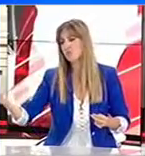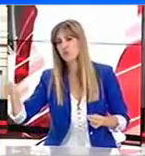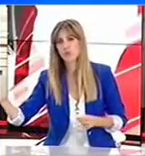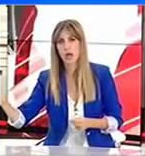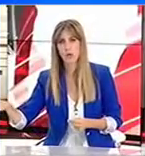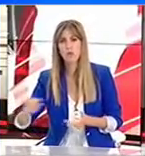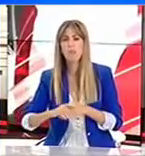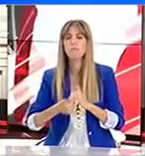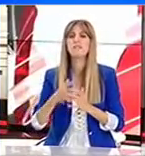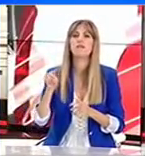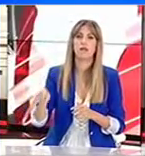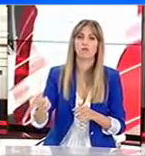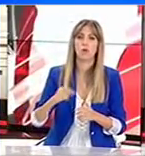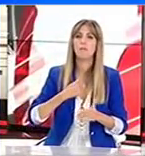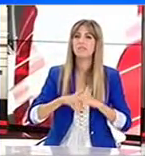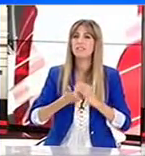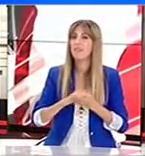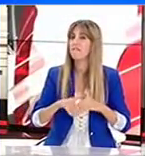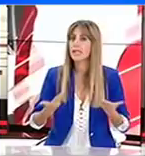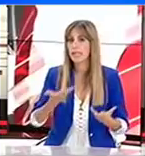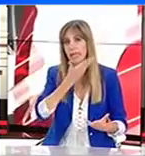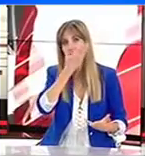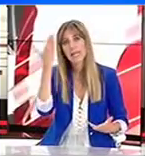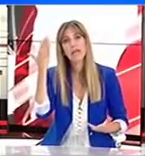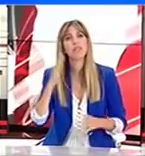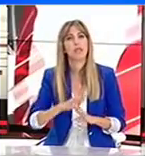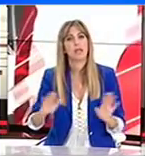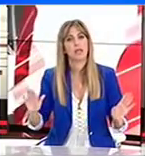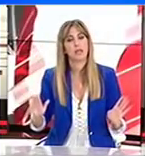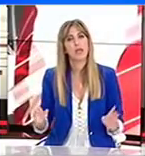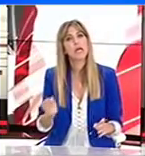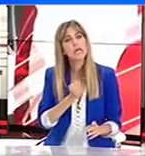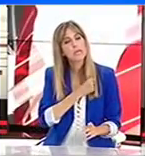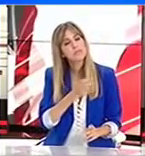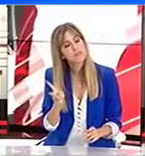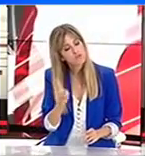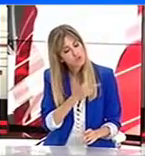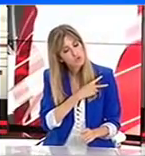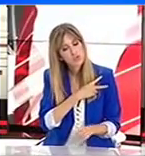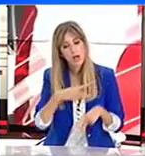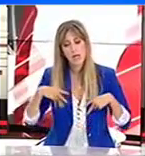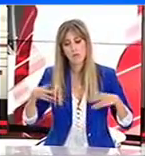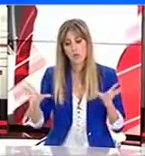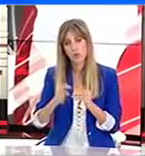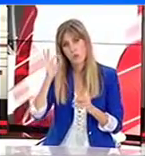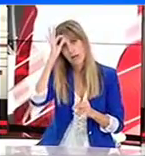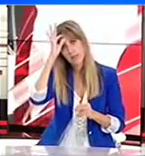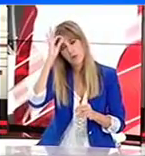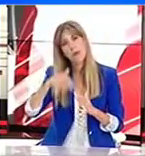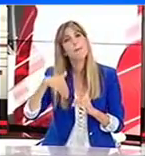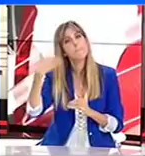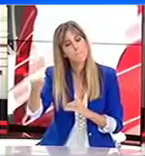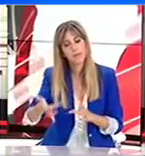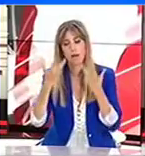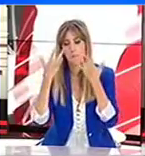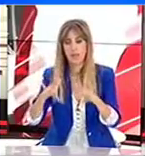πιστεύω ότι σωστά ο Υπουργός, ο αναπληρωτής Υπουργός, προέβη στην κίνηση να δώσει την παραίτησή του σε